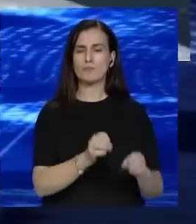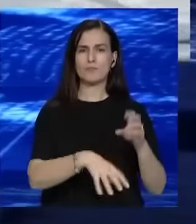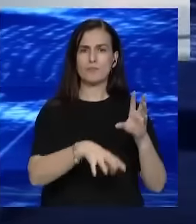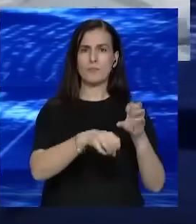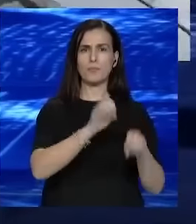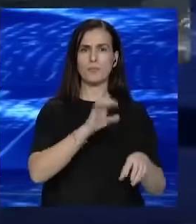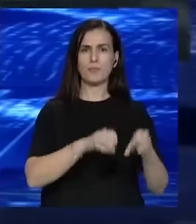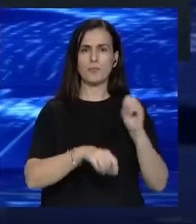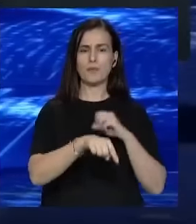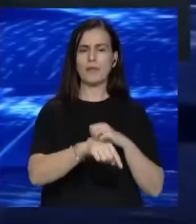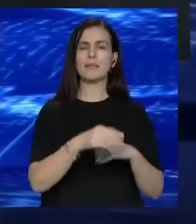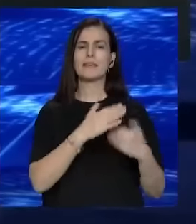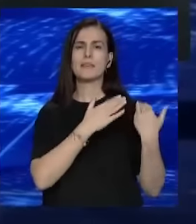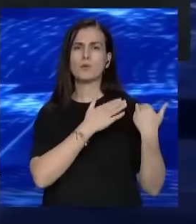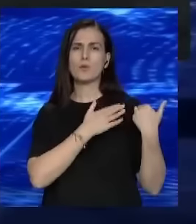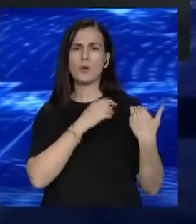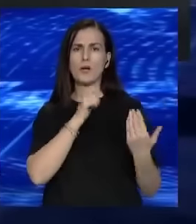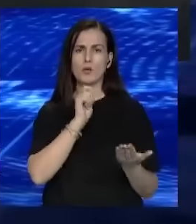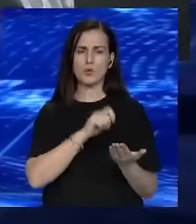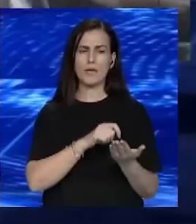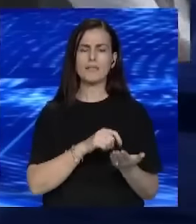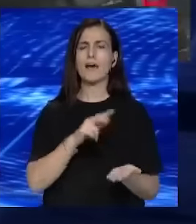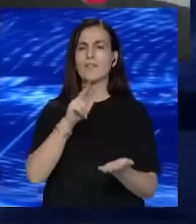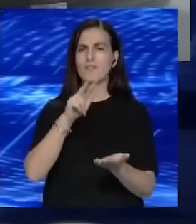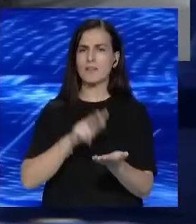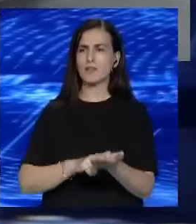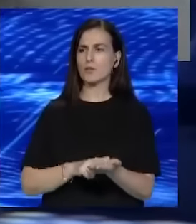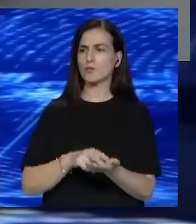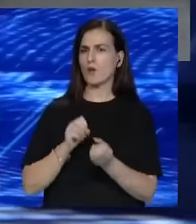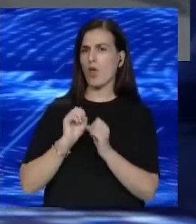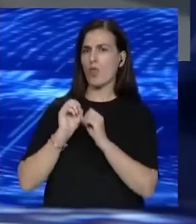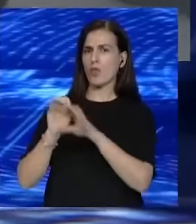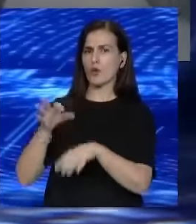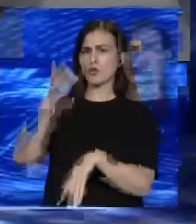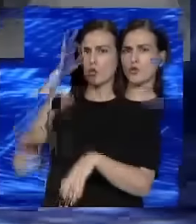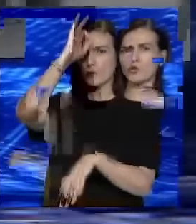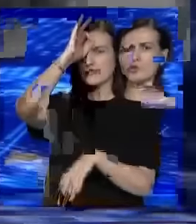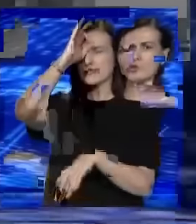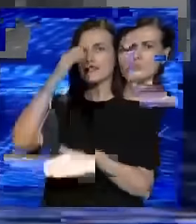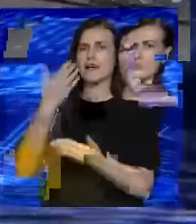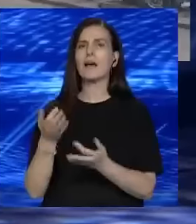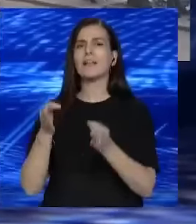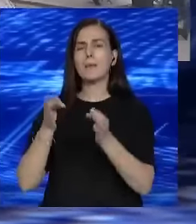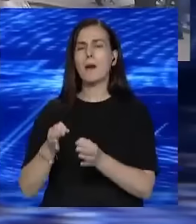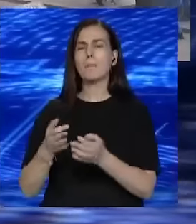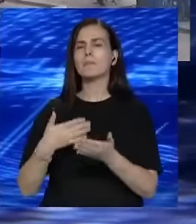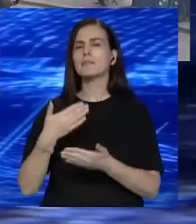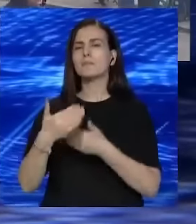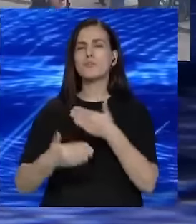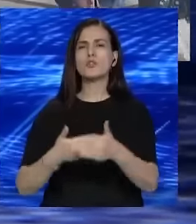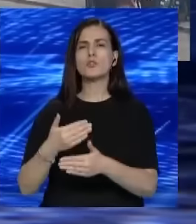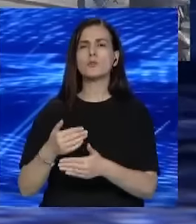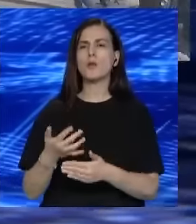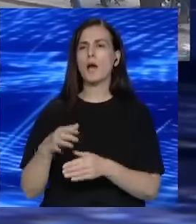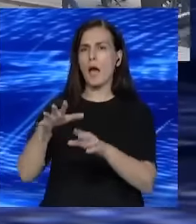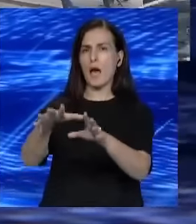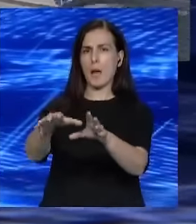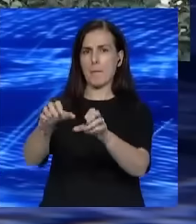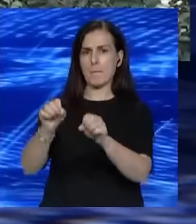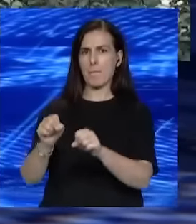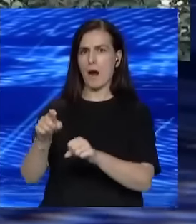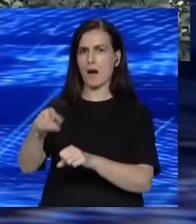do të delegoj këtë detyrë tek policia e shtetit, që me njëherë do të vjetë në lëvizje për të shkuar dhe